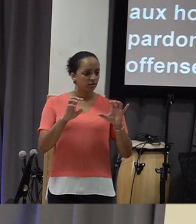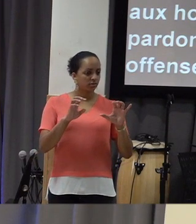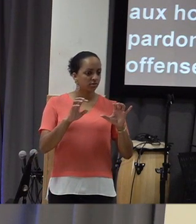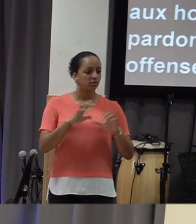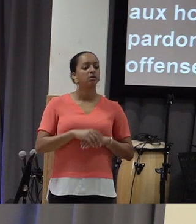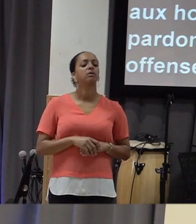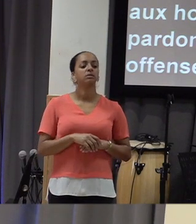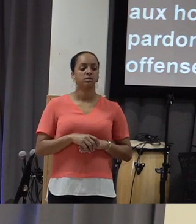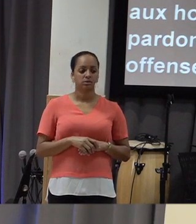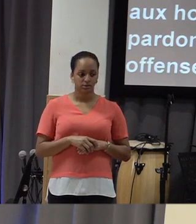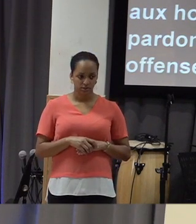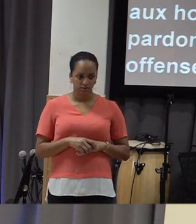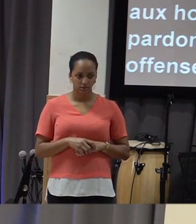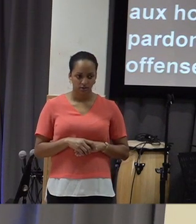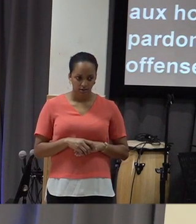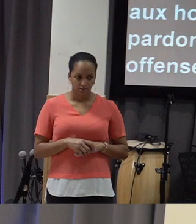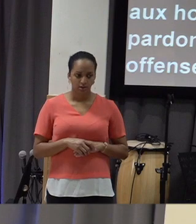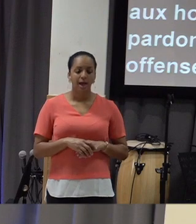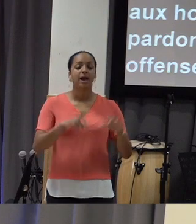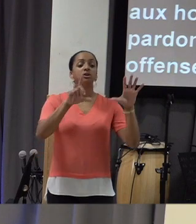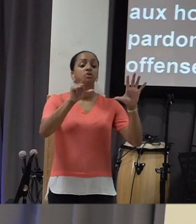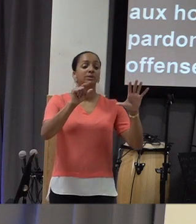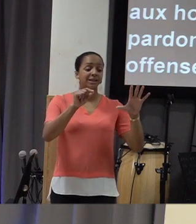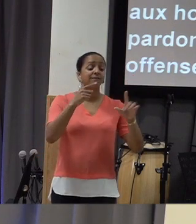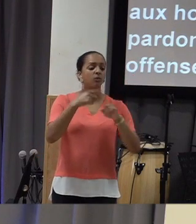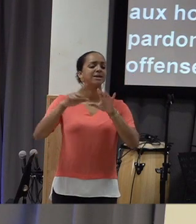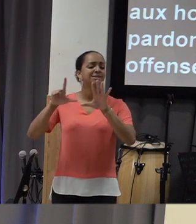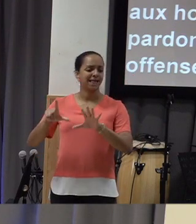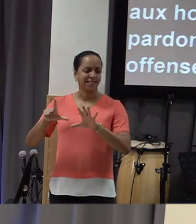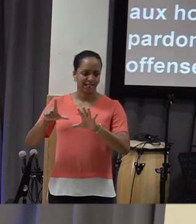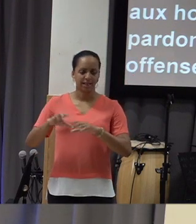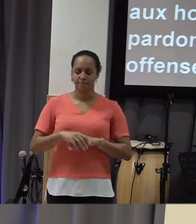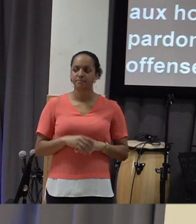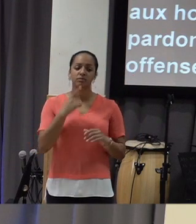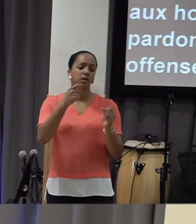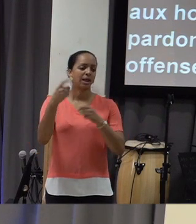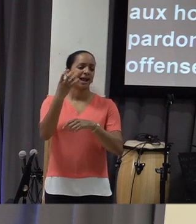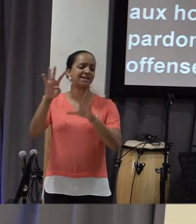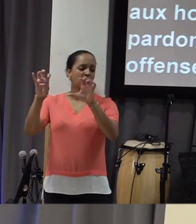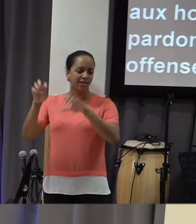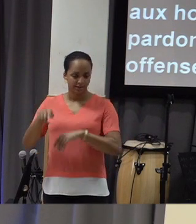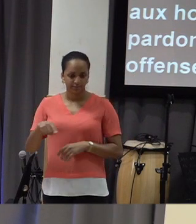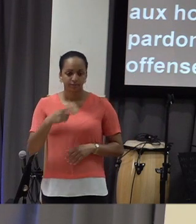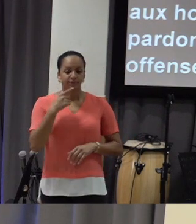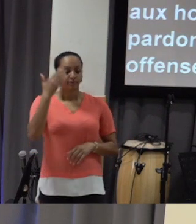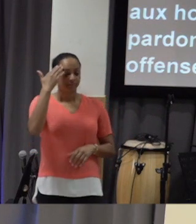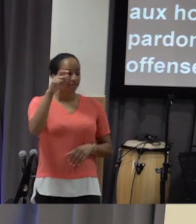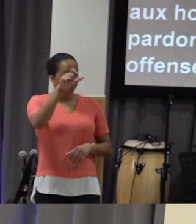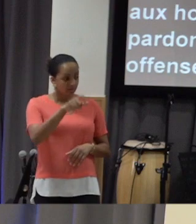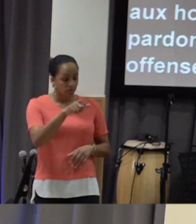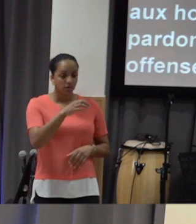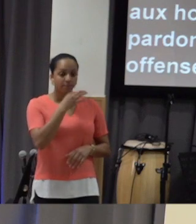Si quelqu'un a commis à ton égard un péché, ou si quelqu'un t'a blessé, tu es appelé à le pardonner, et